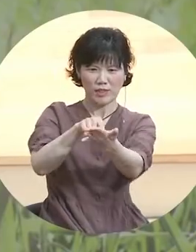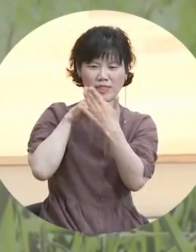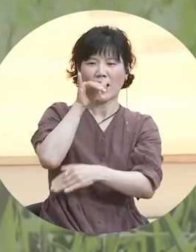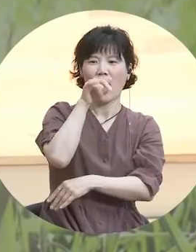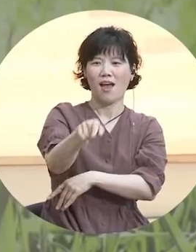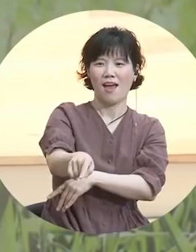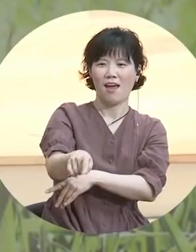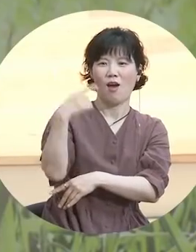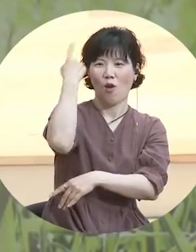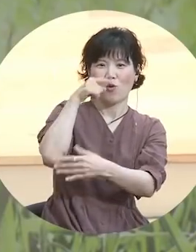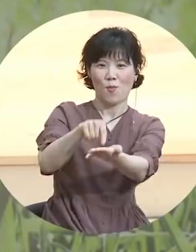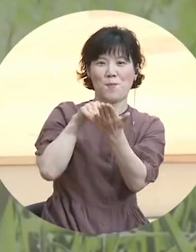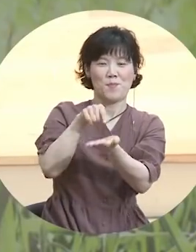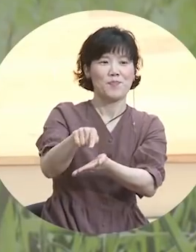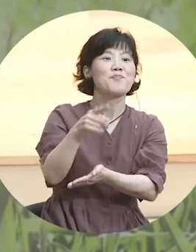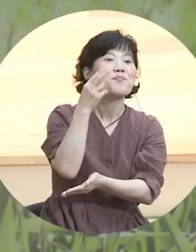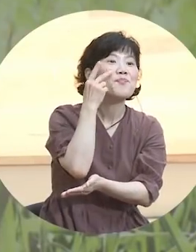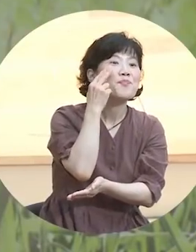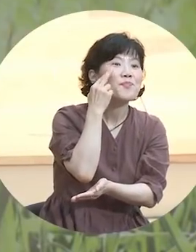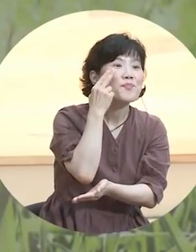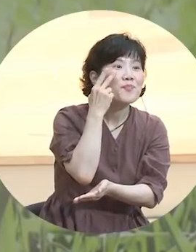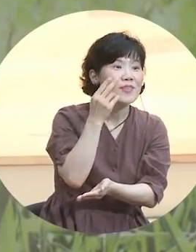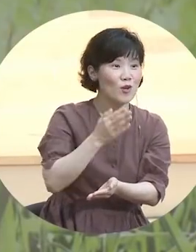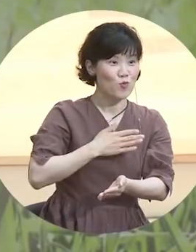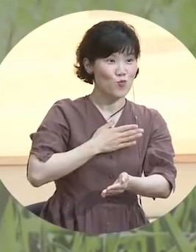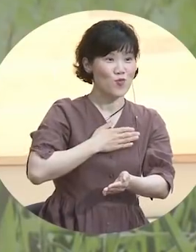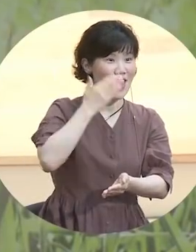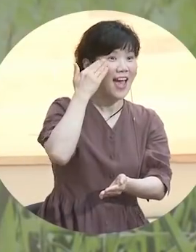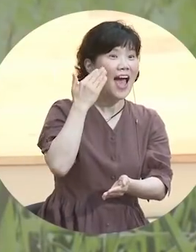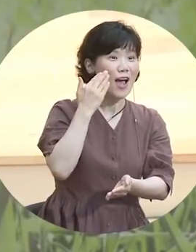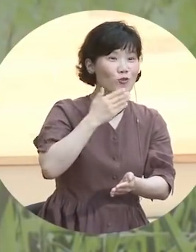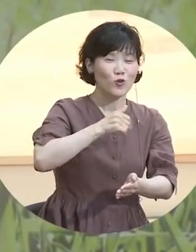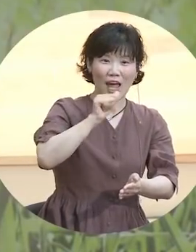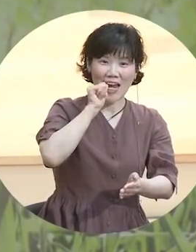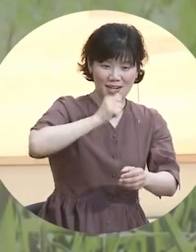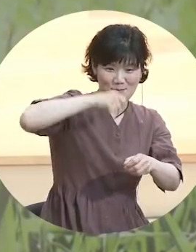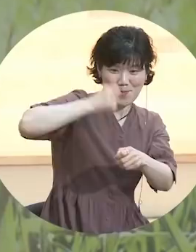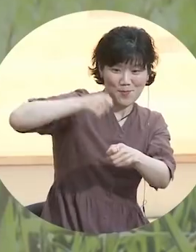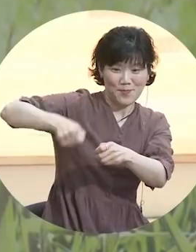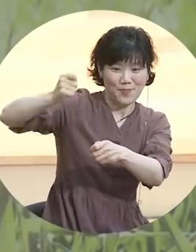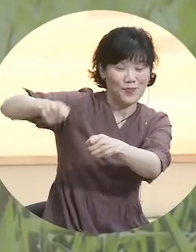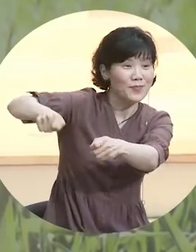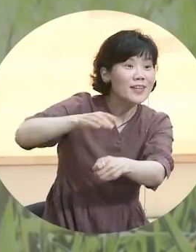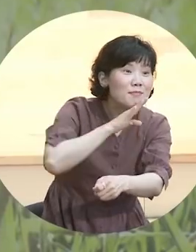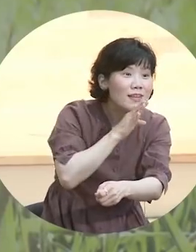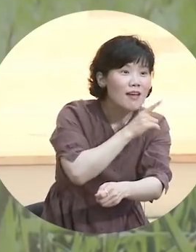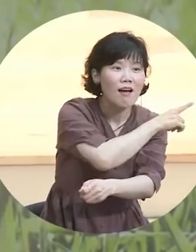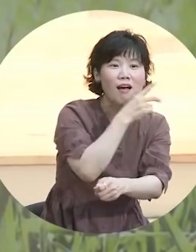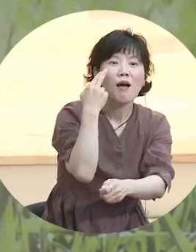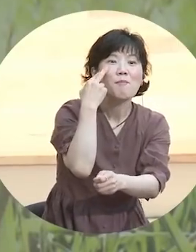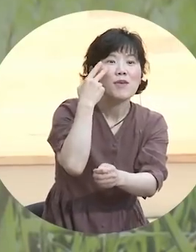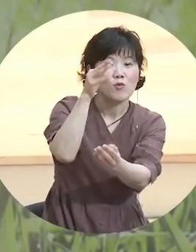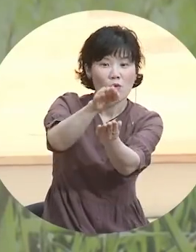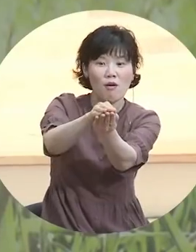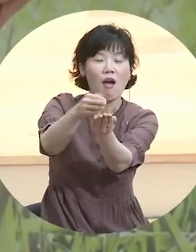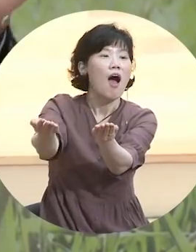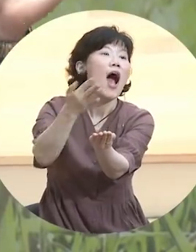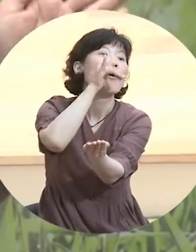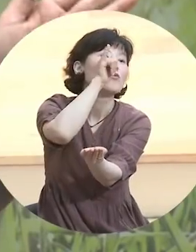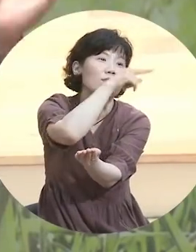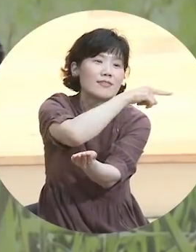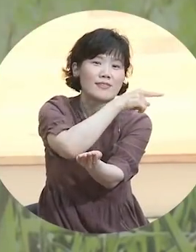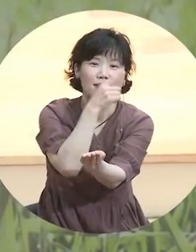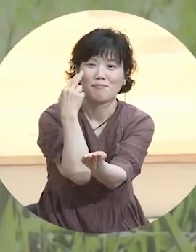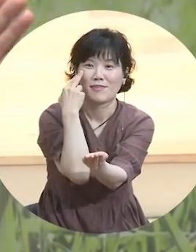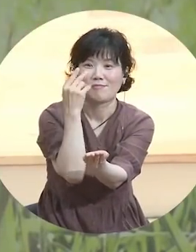와, 여러분, 미국은 관을, 우리는 못으로 박습니다. 관은, 미국의 관은 뚜껑을 열 수 있도록